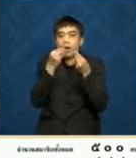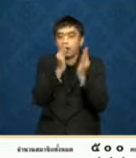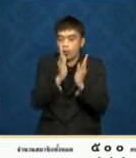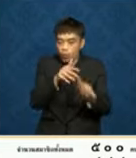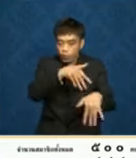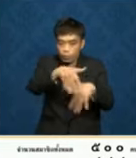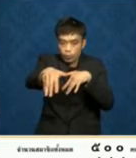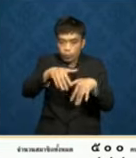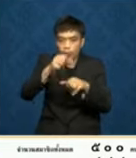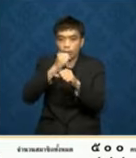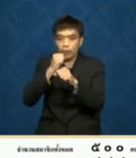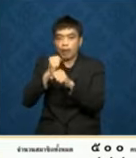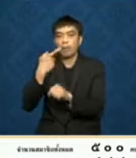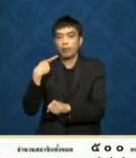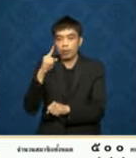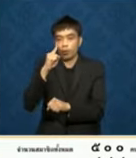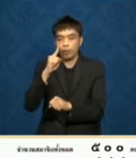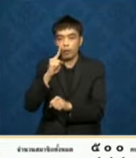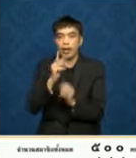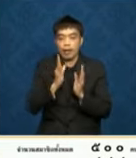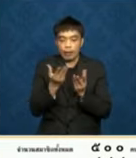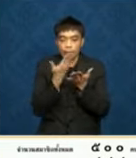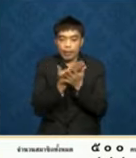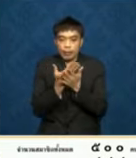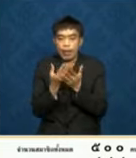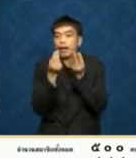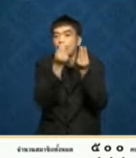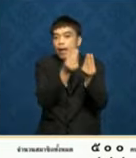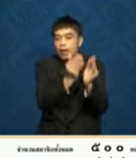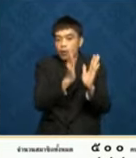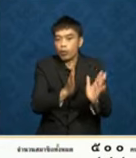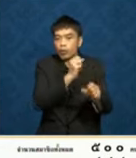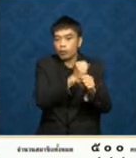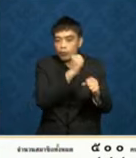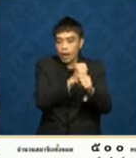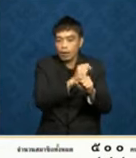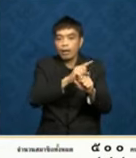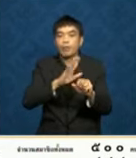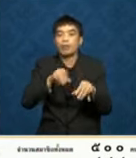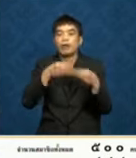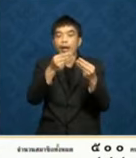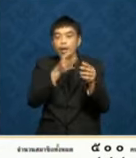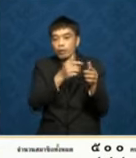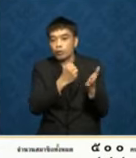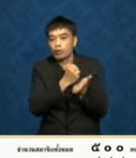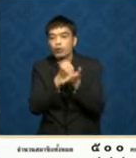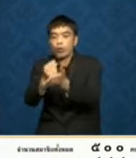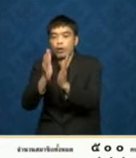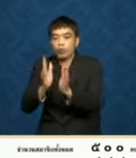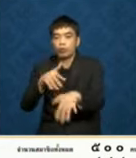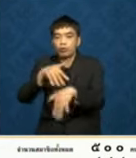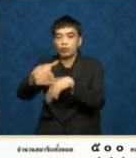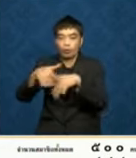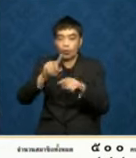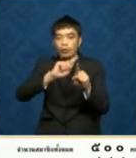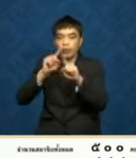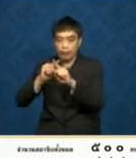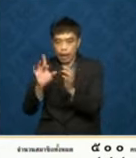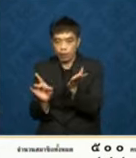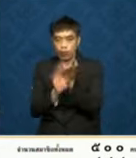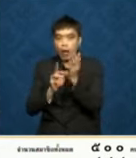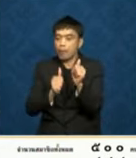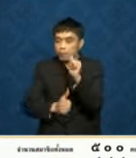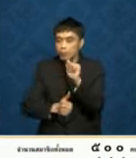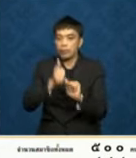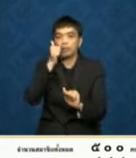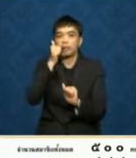ดวกกเป็นการจด proudธบนะครั การแก้ไขปัญหา ดูแลพี่น้ประชาชนได้อยีประสิธิภาพมากขึ้นครั่ประ